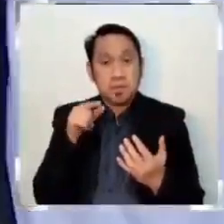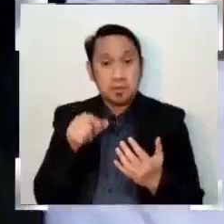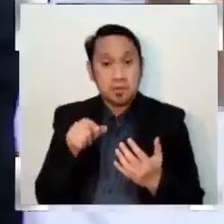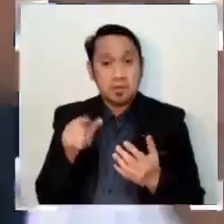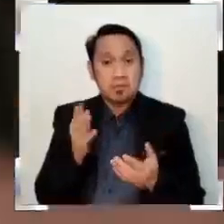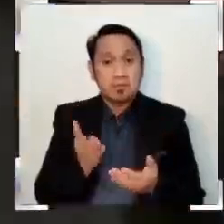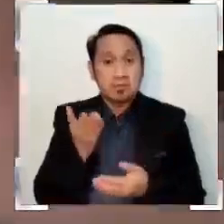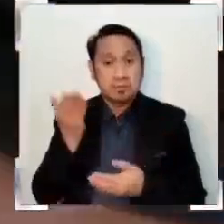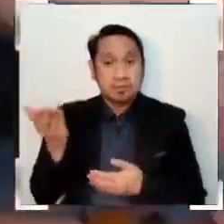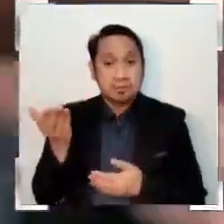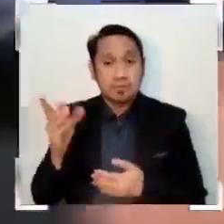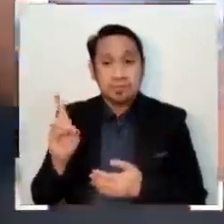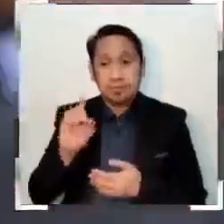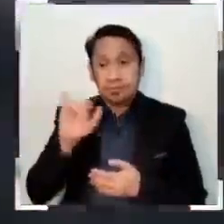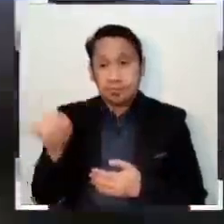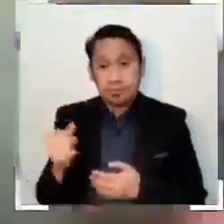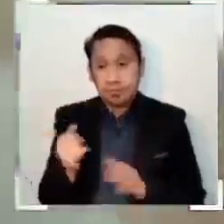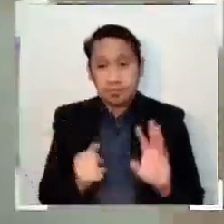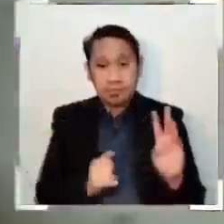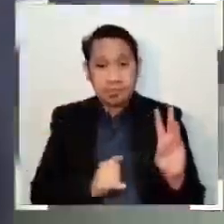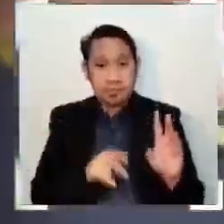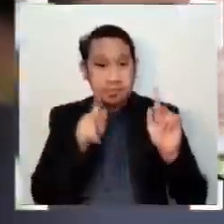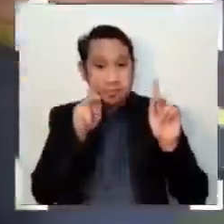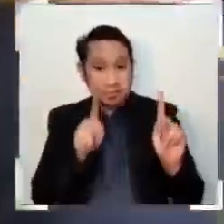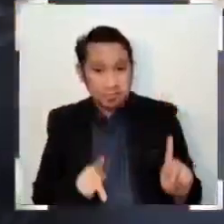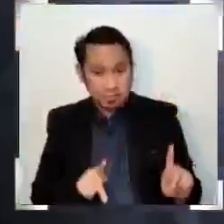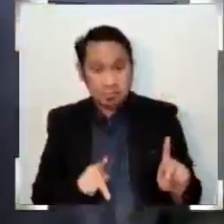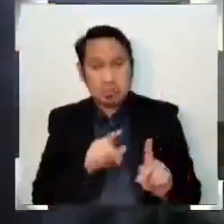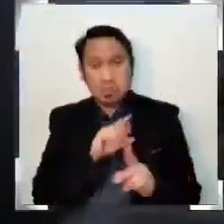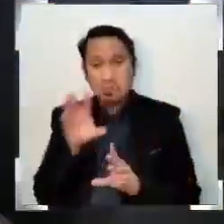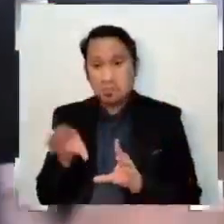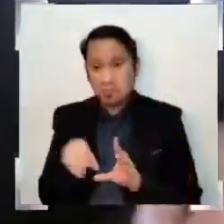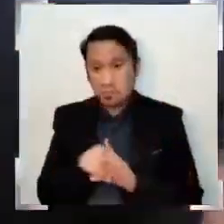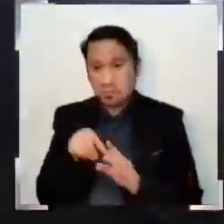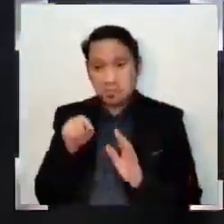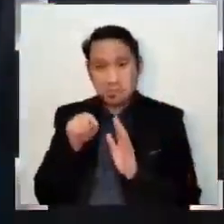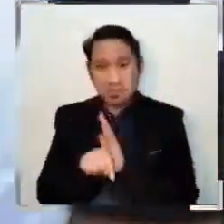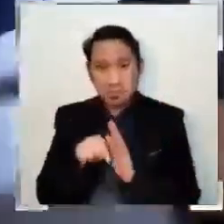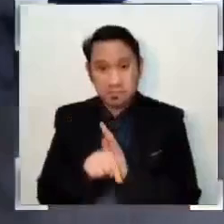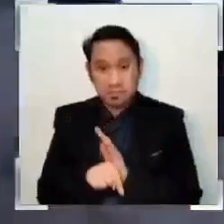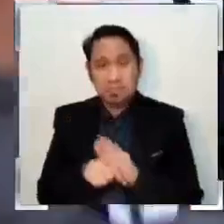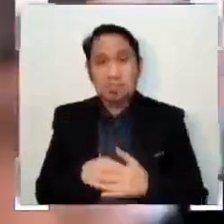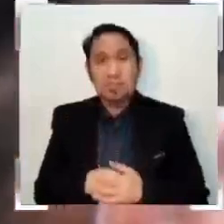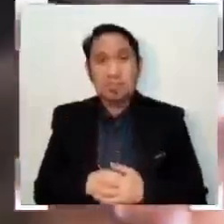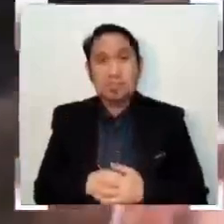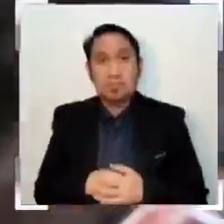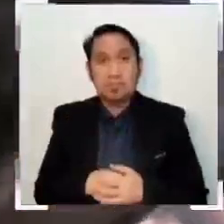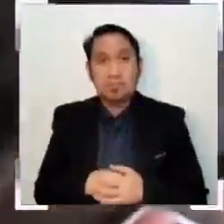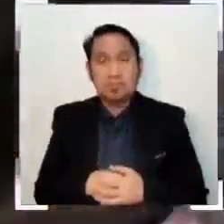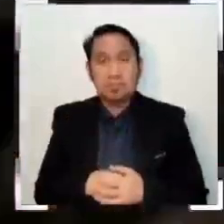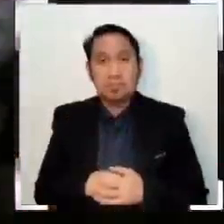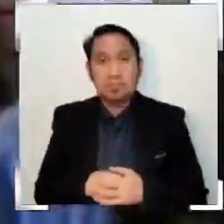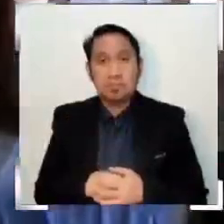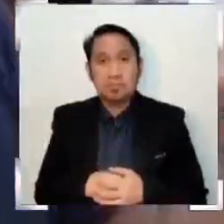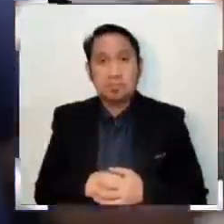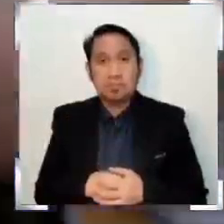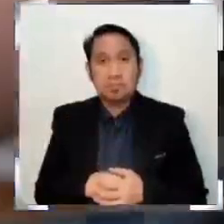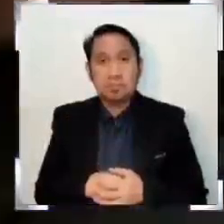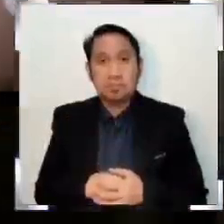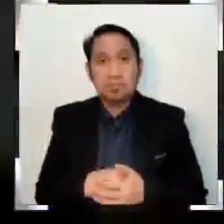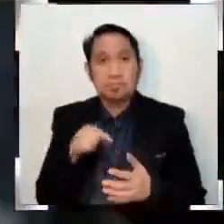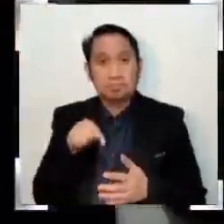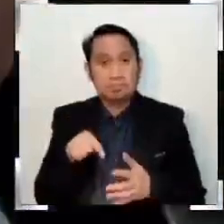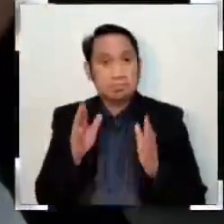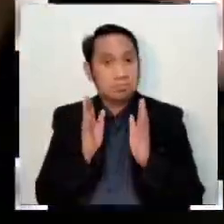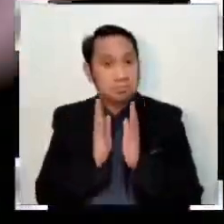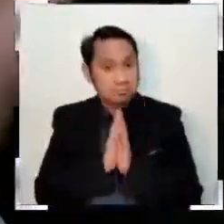ang 6 na suspect sa pagpatay kay Degamo para sa mga reklamong murder at frustrated murder. Humiling daw ang mga suspect